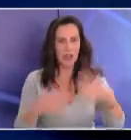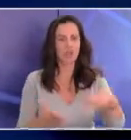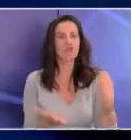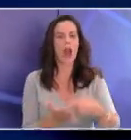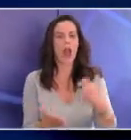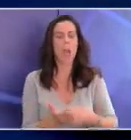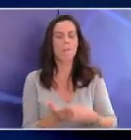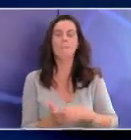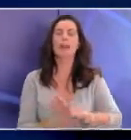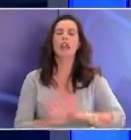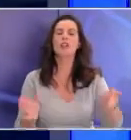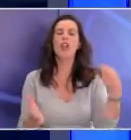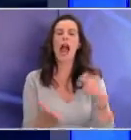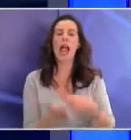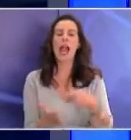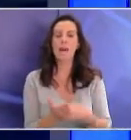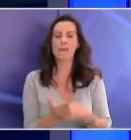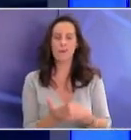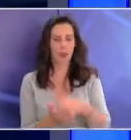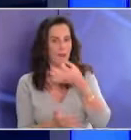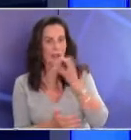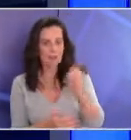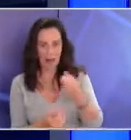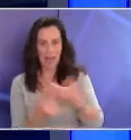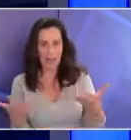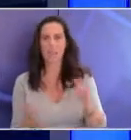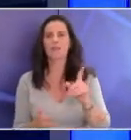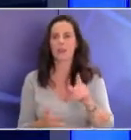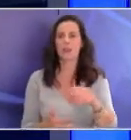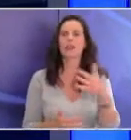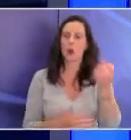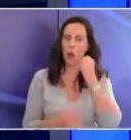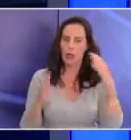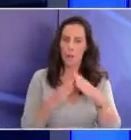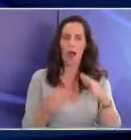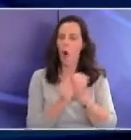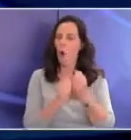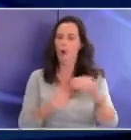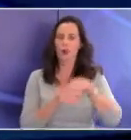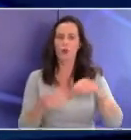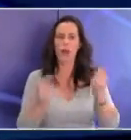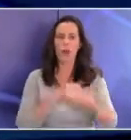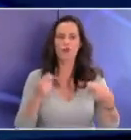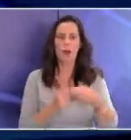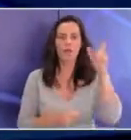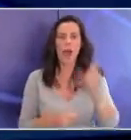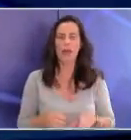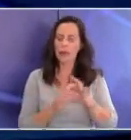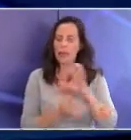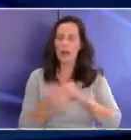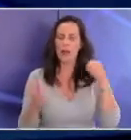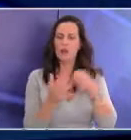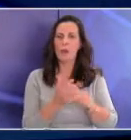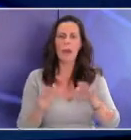אתה תצטרך לשלם. אתה תשלם. זה אומר שאם גרת את הכסף, אז הם יקראו לך איזה נכס, או ייכנסו לשותפות איתך, וככה בן אדם מתחיל להסתבך עד שהוא